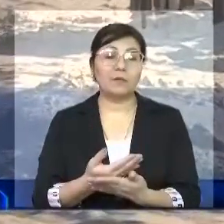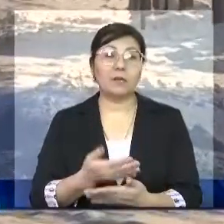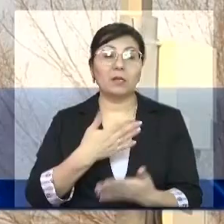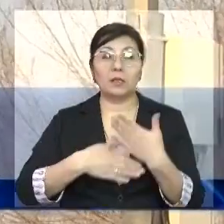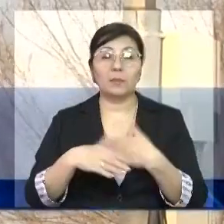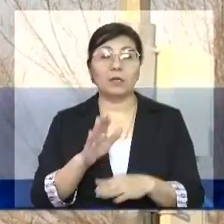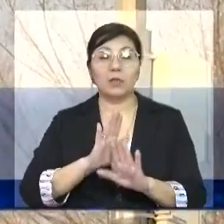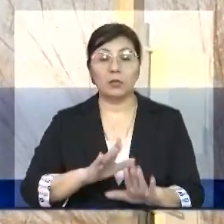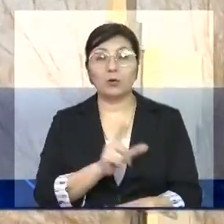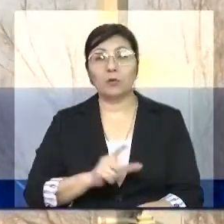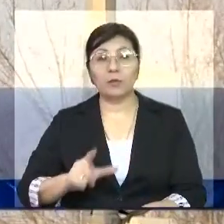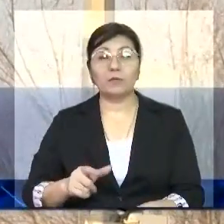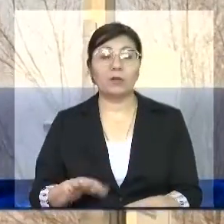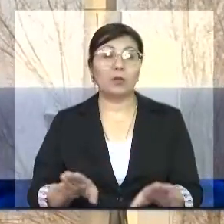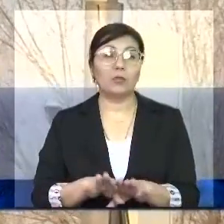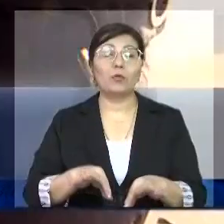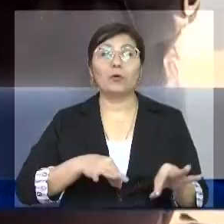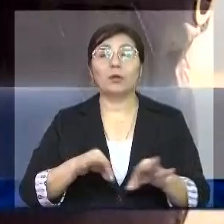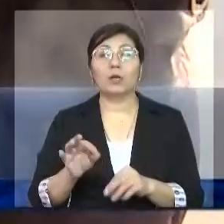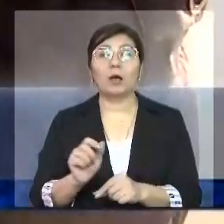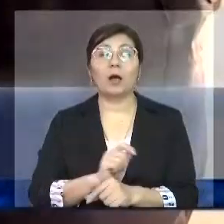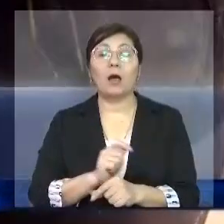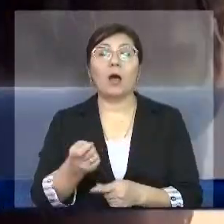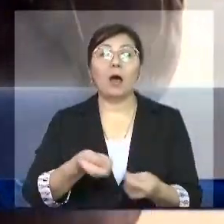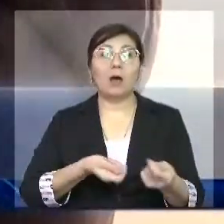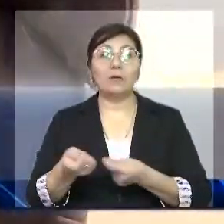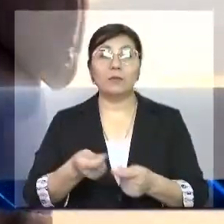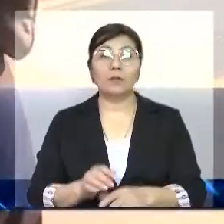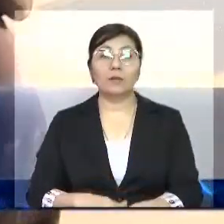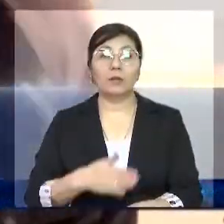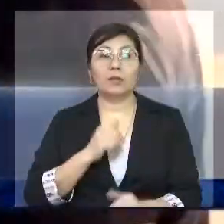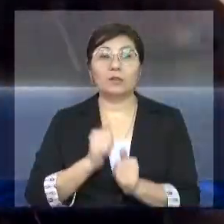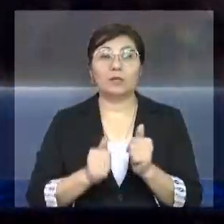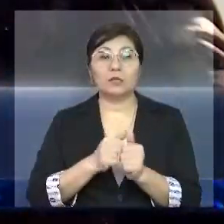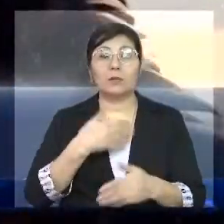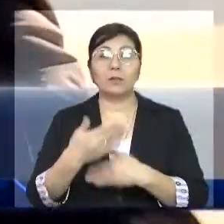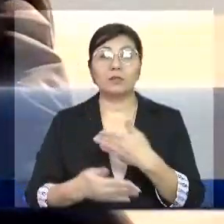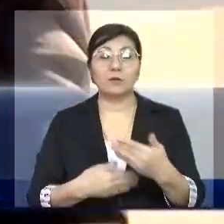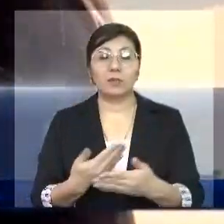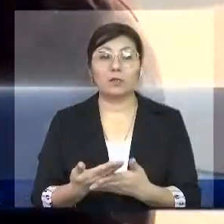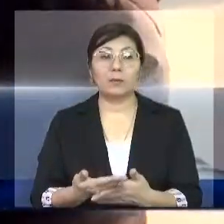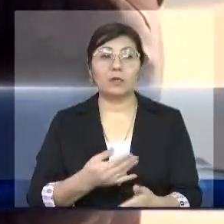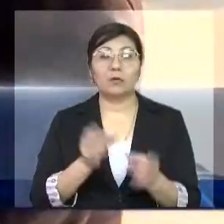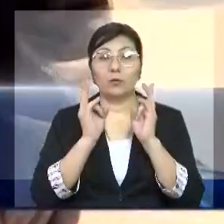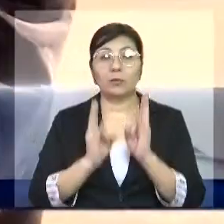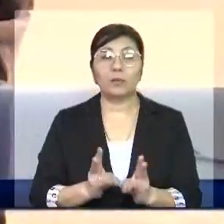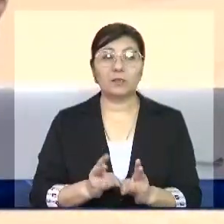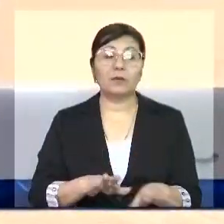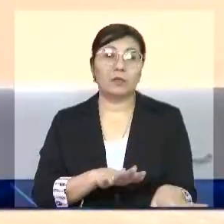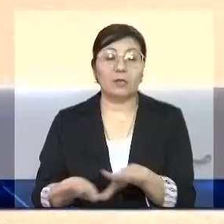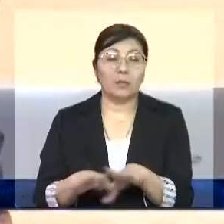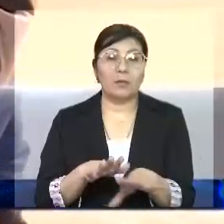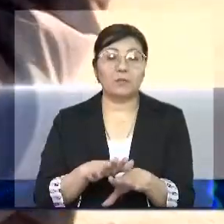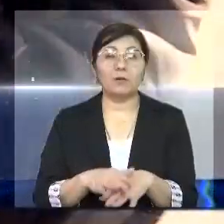теперь не только пешеходы, но и автовладельцы. Я часто хожу через этот переход. Он опасный, скользкий,